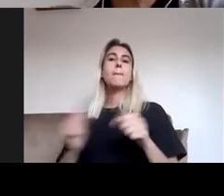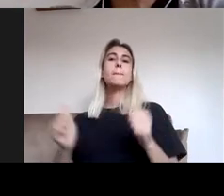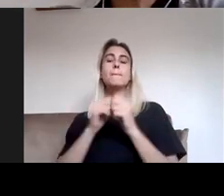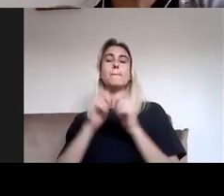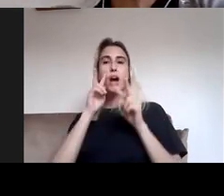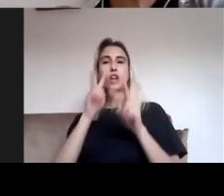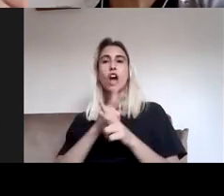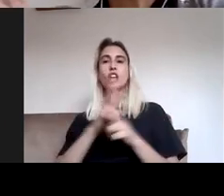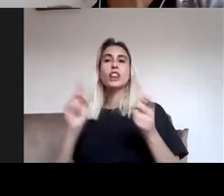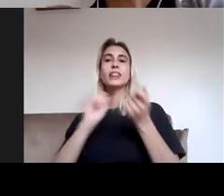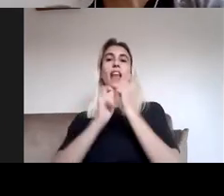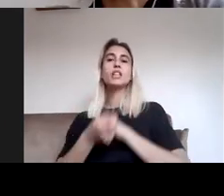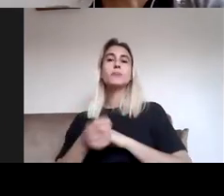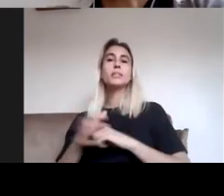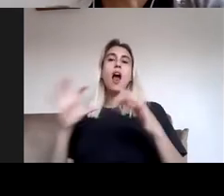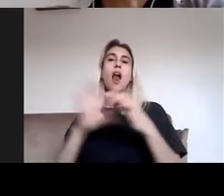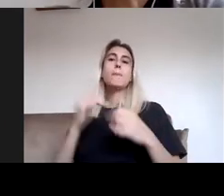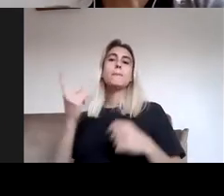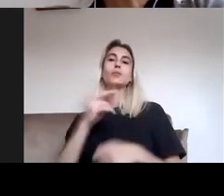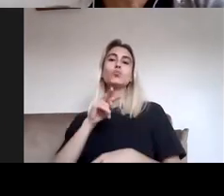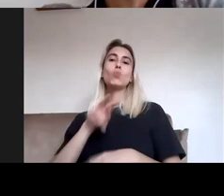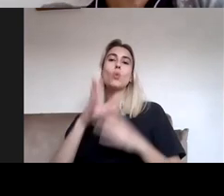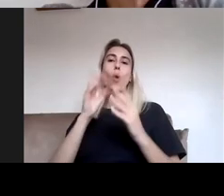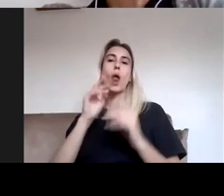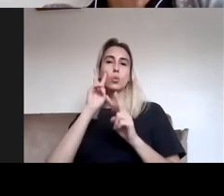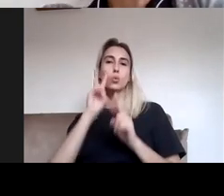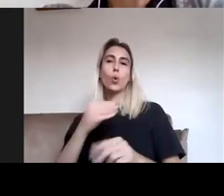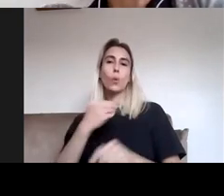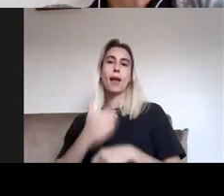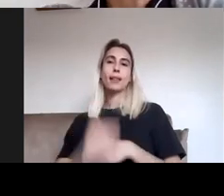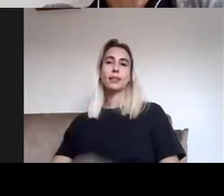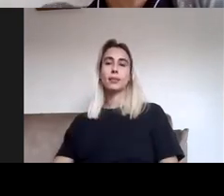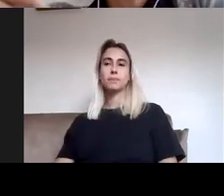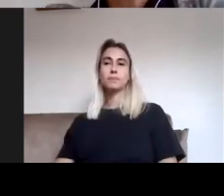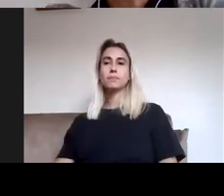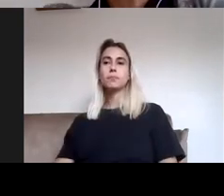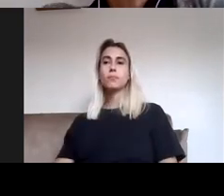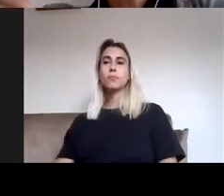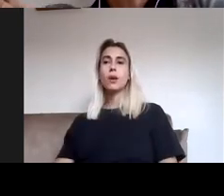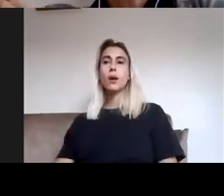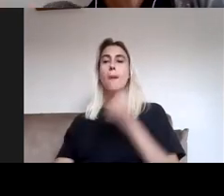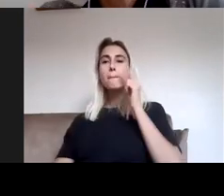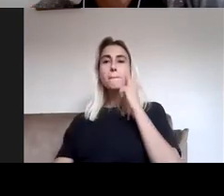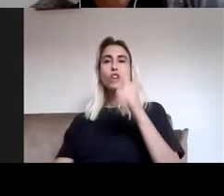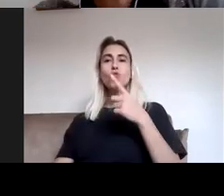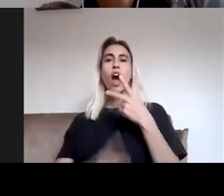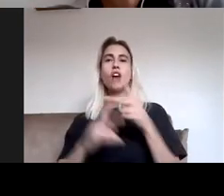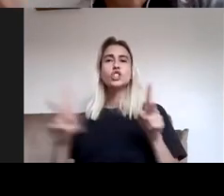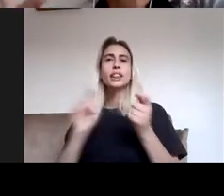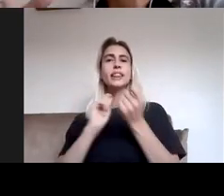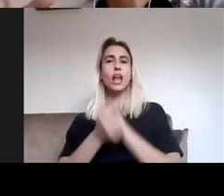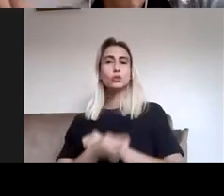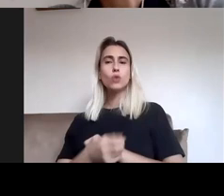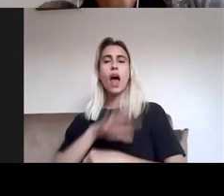açılarının da değişmesiyle alakalı bir süreç olarak görüyorum ben. Yani bakış açısında değişiyor, işte herkes için